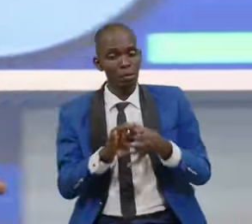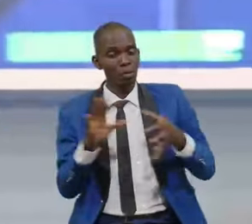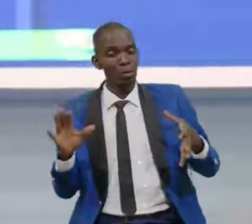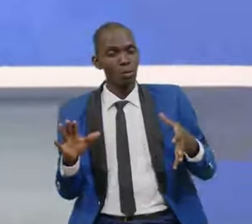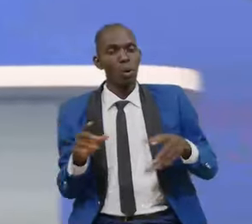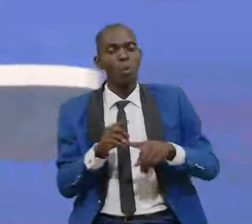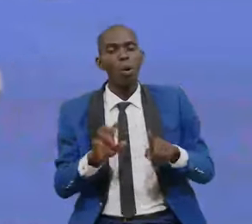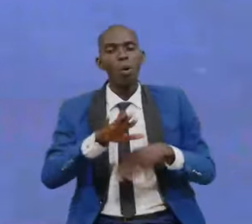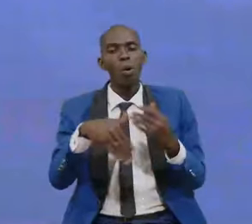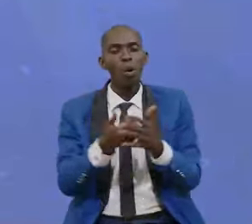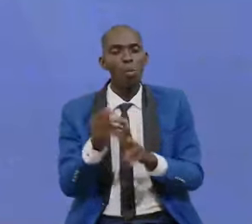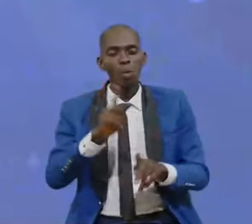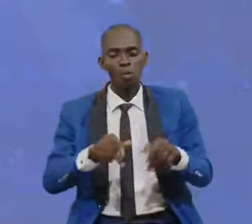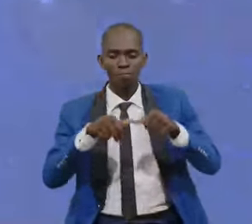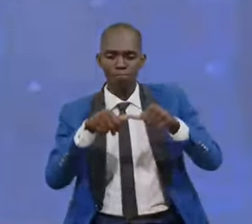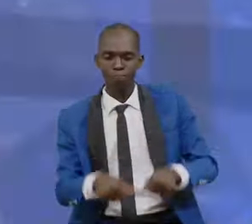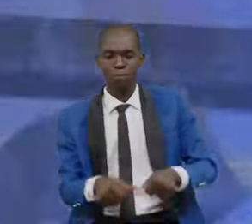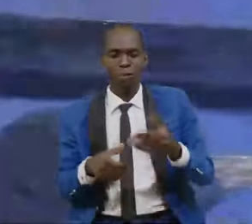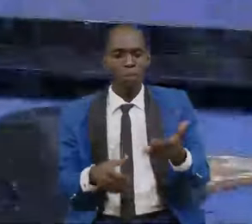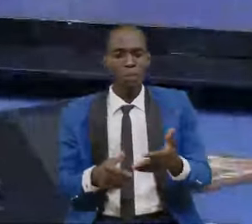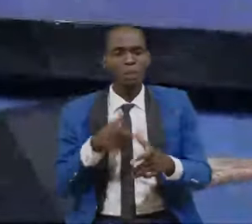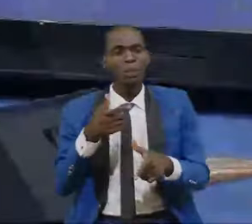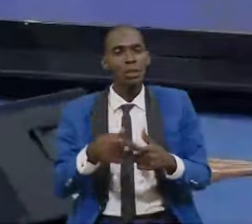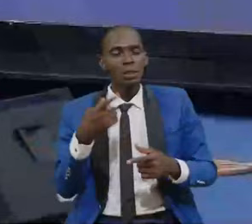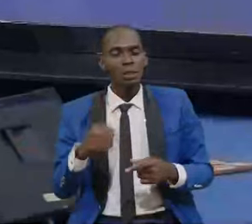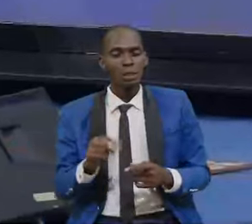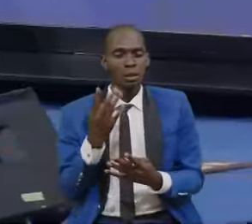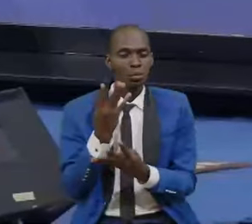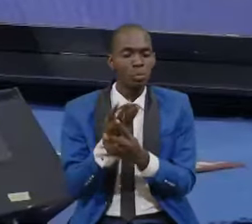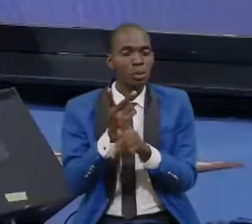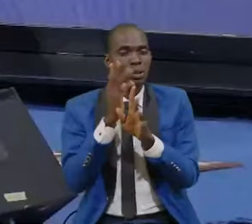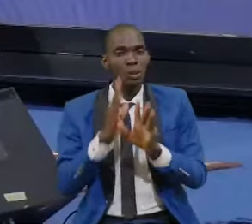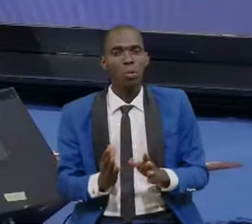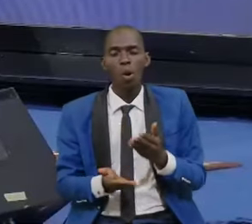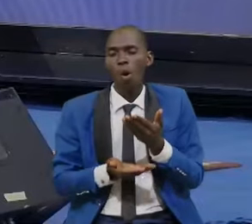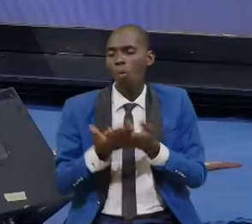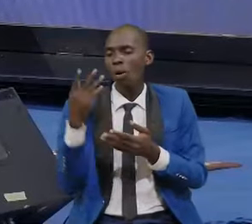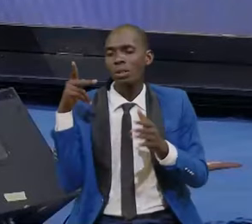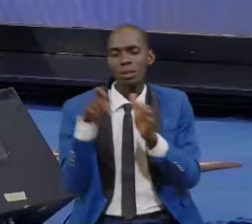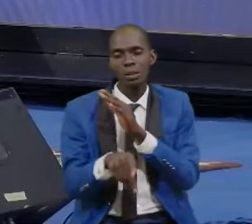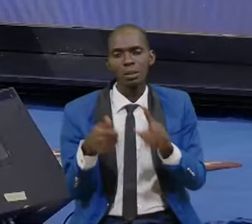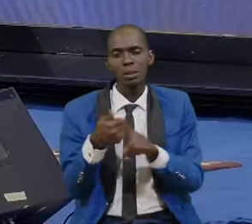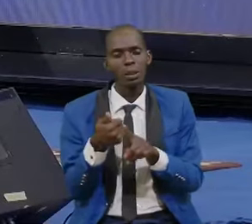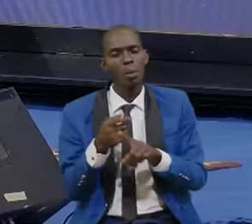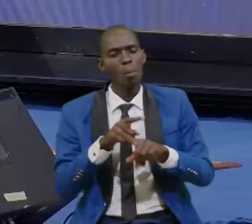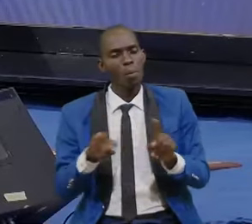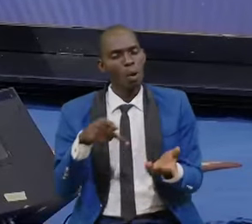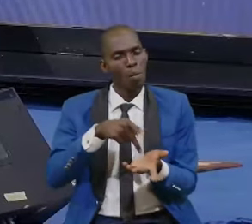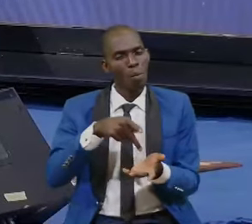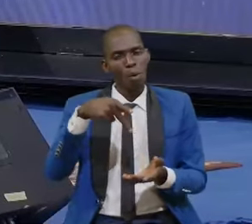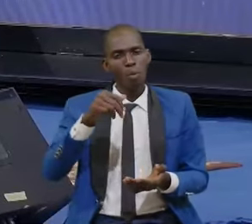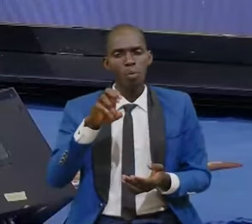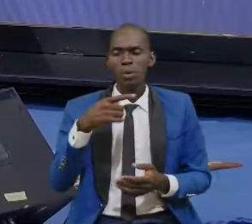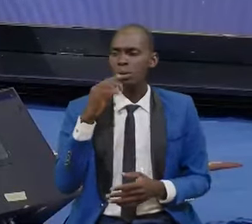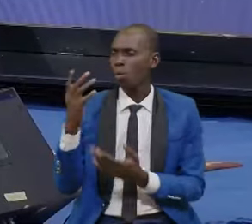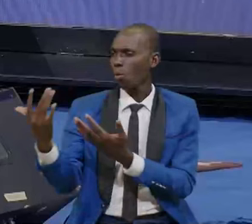tous restés là. Le geôlier voulait se tuer. Et Paul a dit, « Gars, restez là, nous sommes